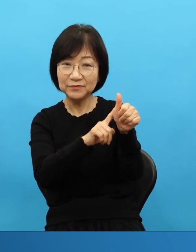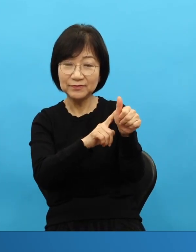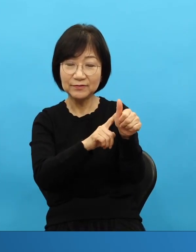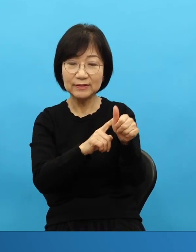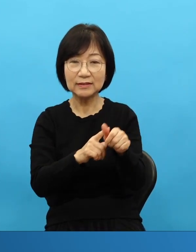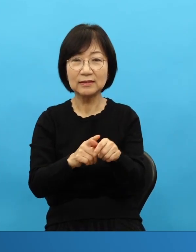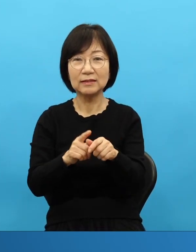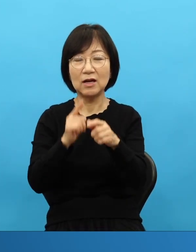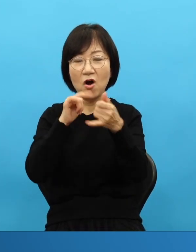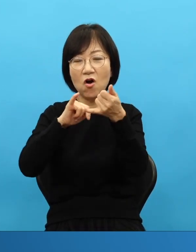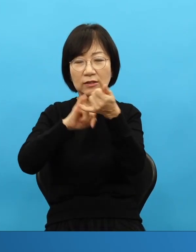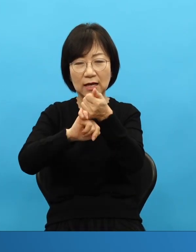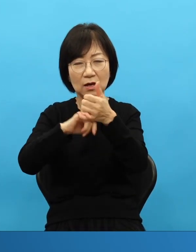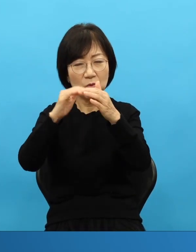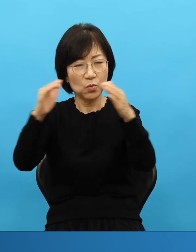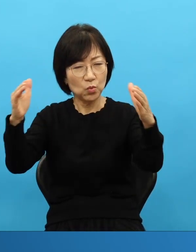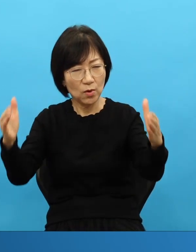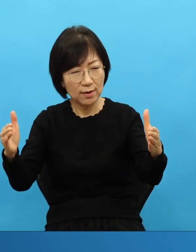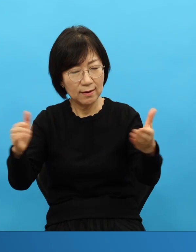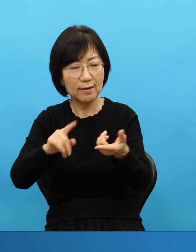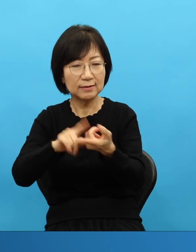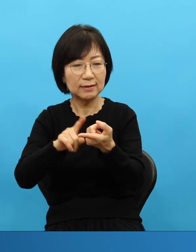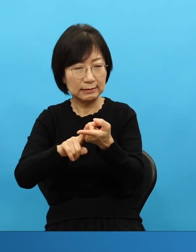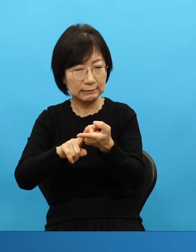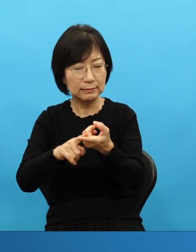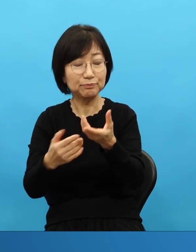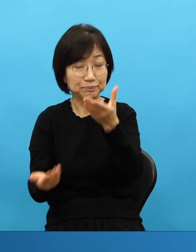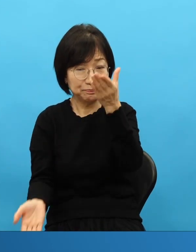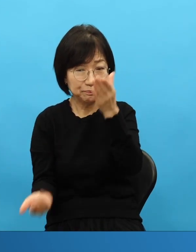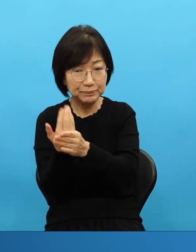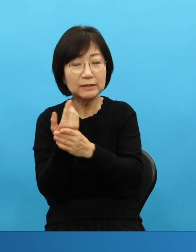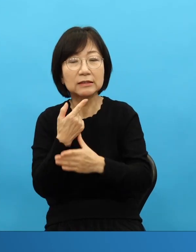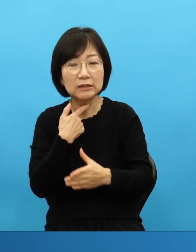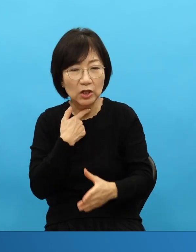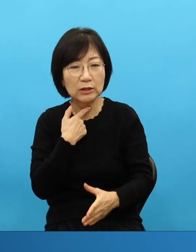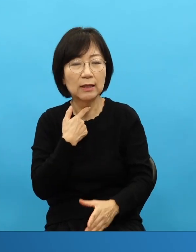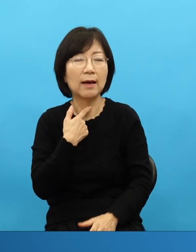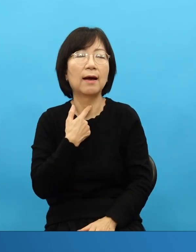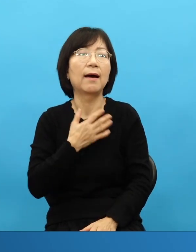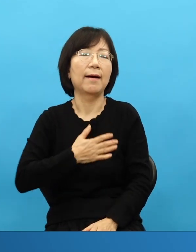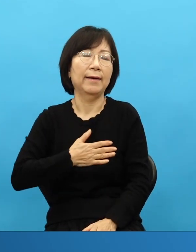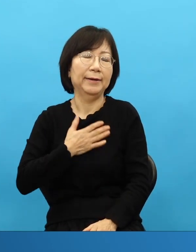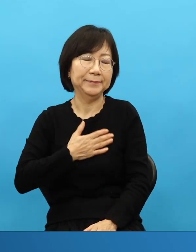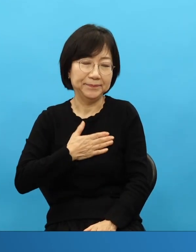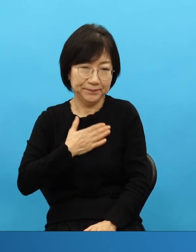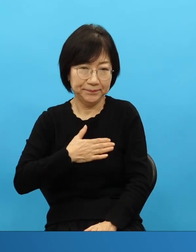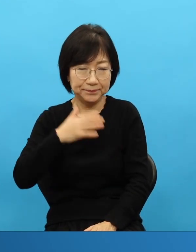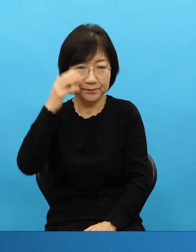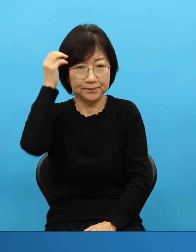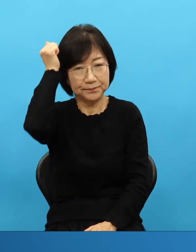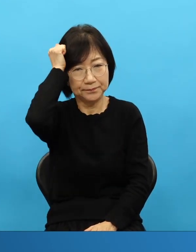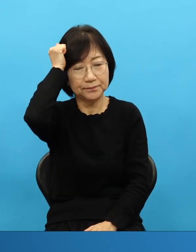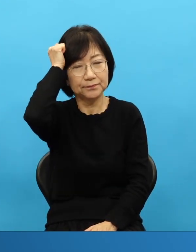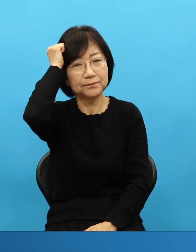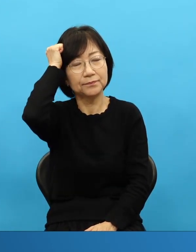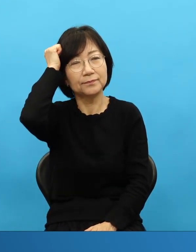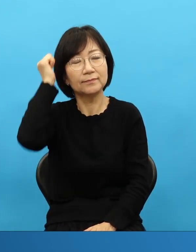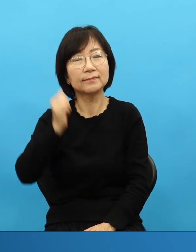언약궤 사건 알고 있습니다. And so Samuel, he knew the incident of the Ark of the Covenant. 그래서 이 사무엘이